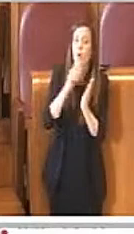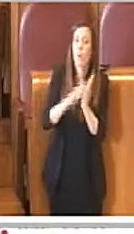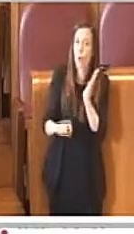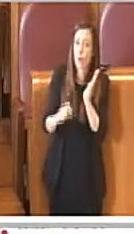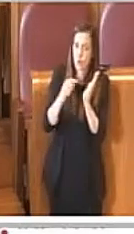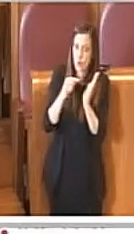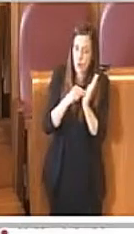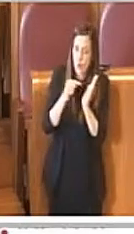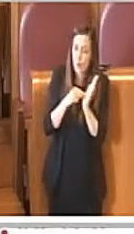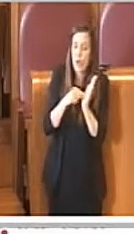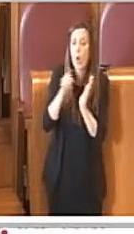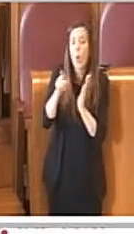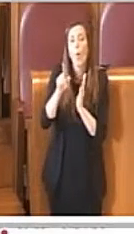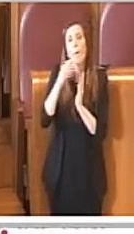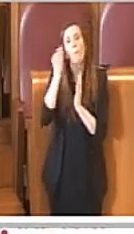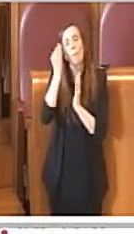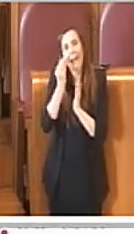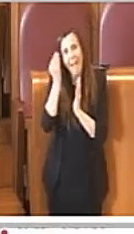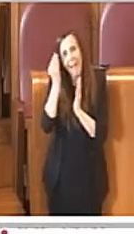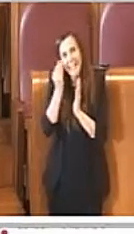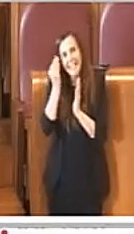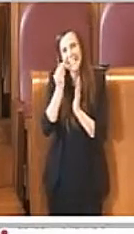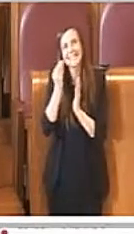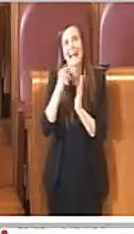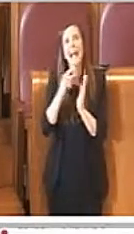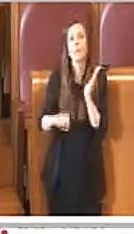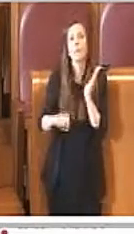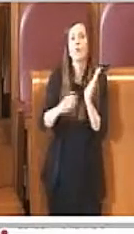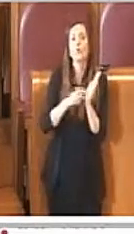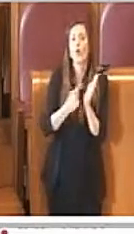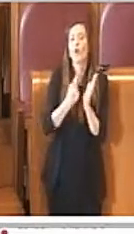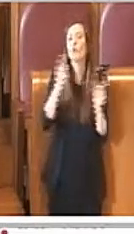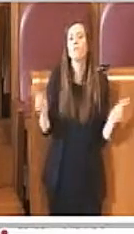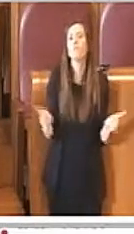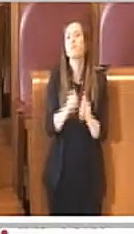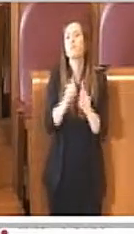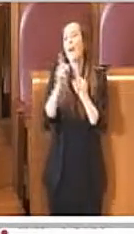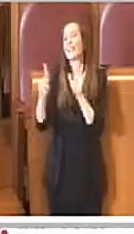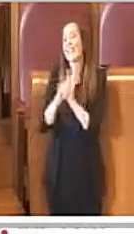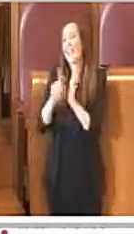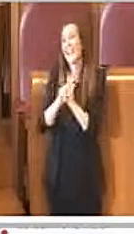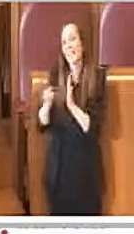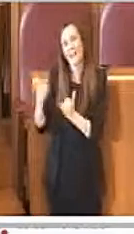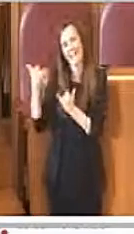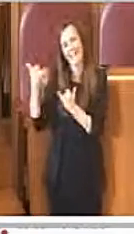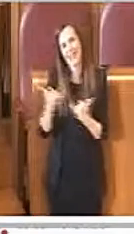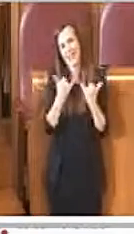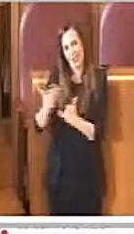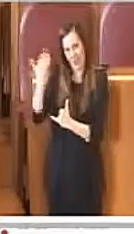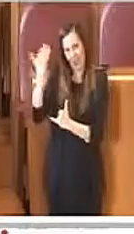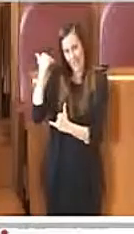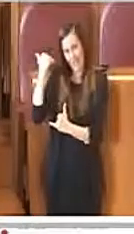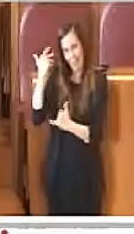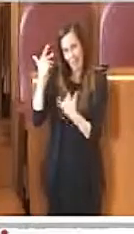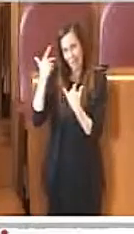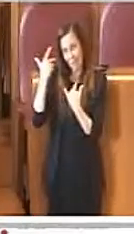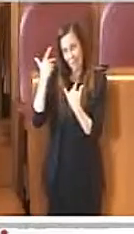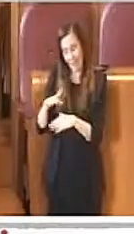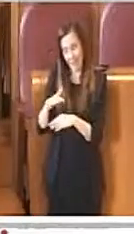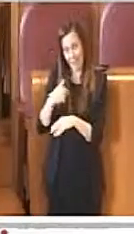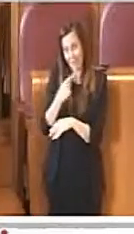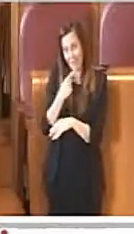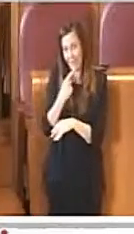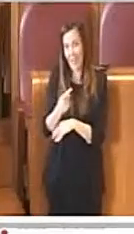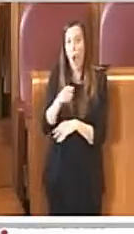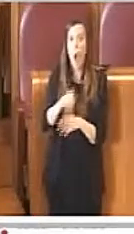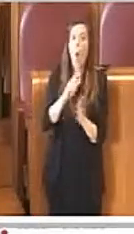che lui presume che la mozione dica le stesse cose che dice la delibera approvata a dicembre che ho anche citato. Non è così. Questa mozione ho